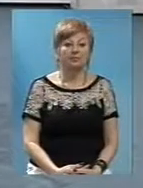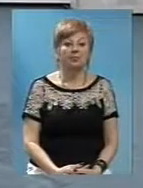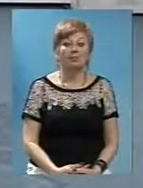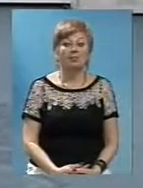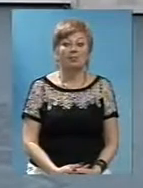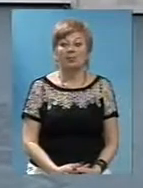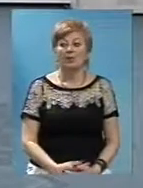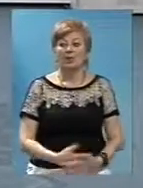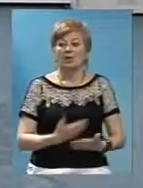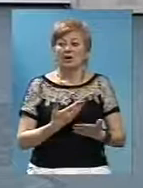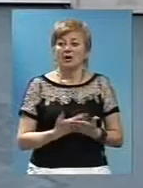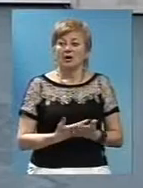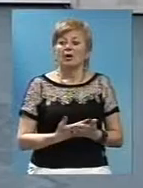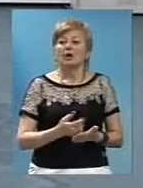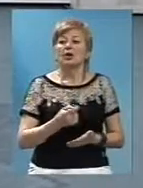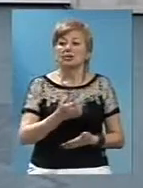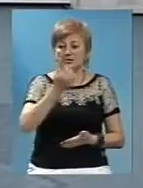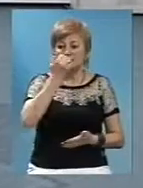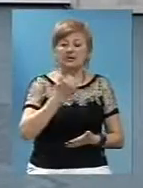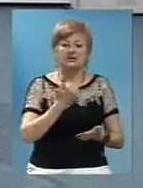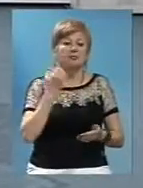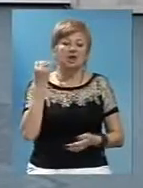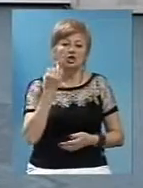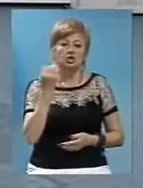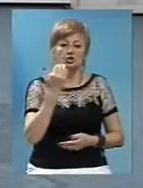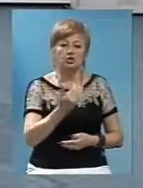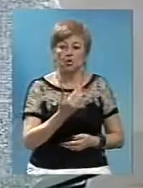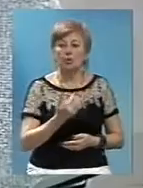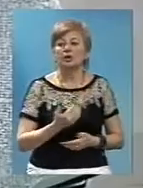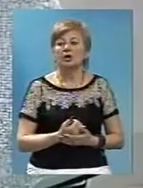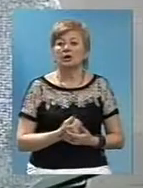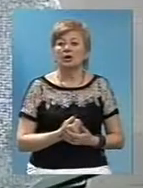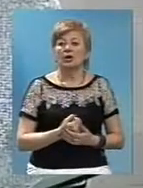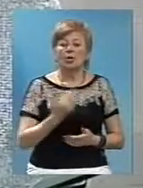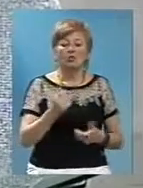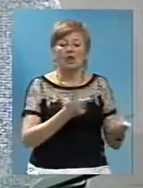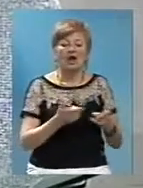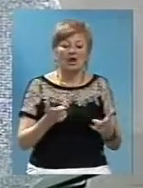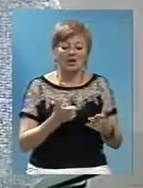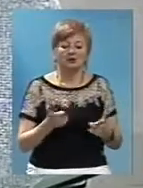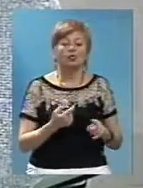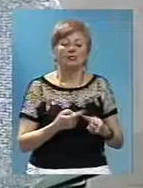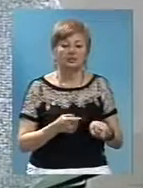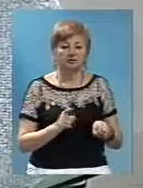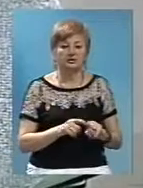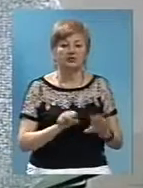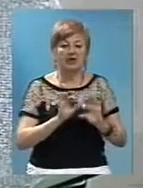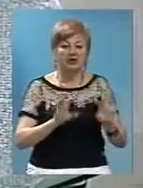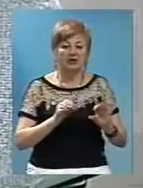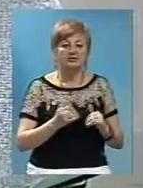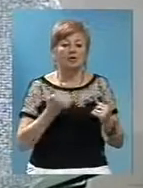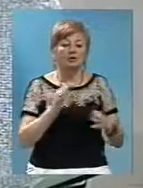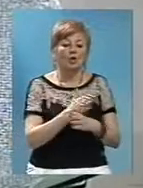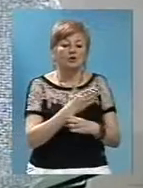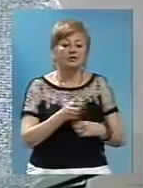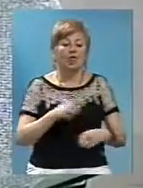Перед тим, як зреагувати і продовжити, подякую історику, Запорізькому історику Олексію Штейнле. Він готував історичну довідку якраз для